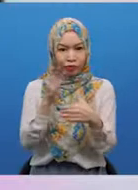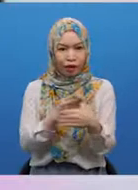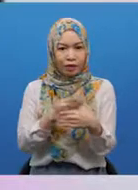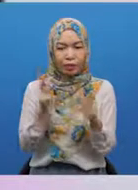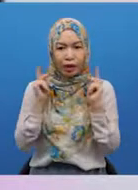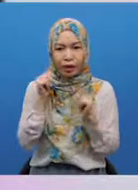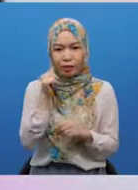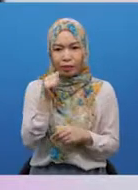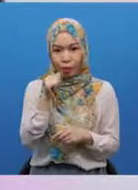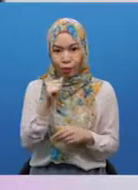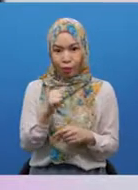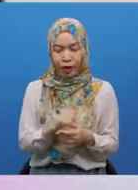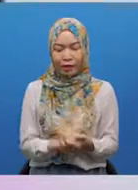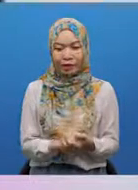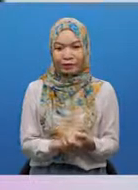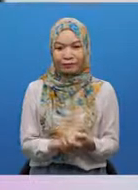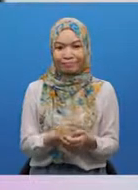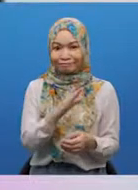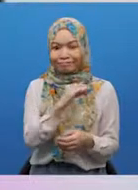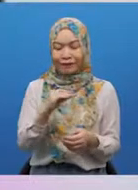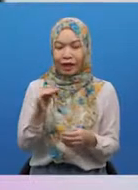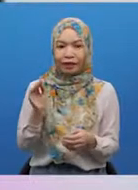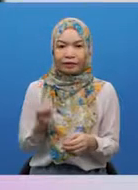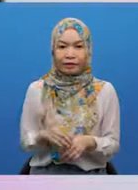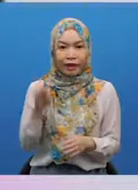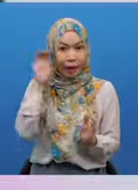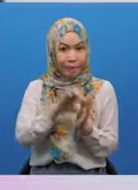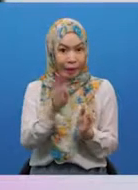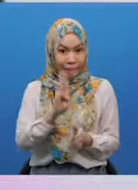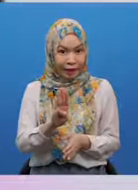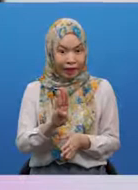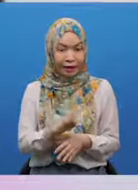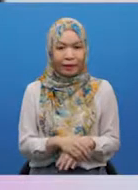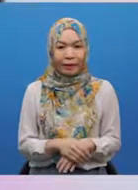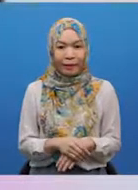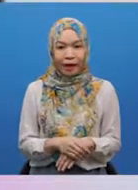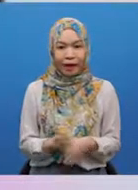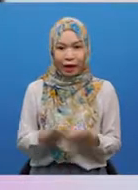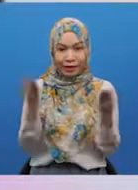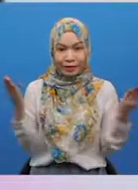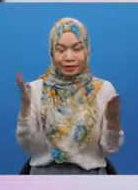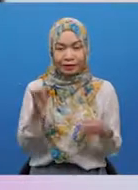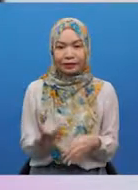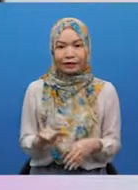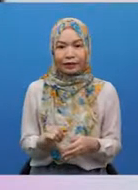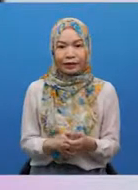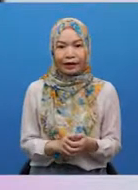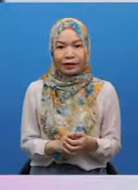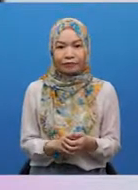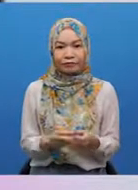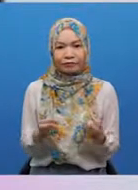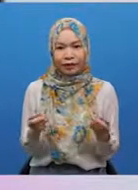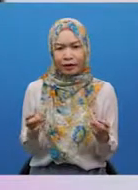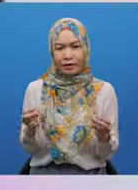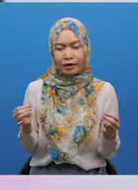Ilustrasi B pula menggunakan bahasa yang kasar dan boleh mengganggu emosi seseorang seperti perkataan